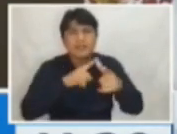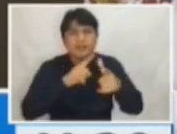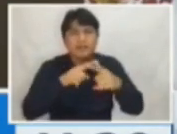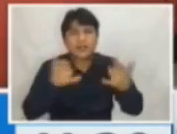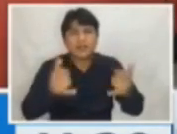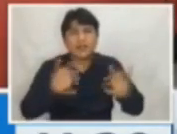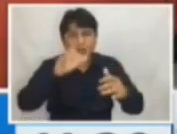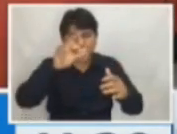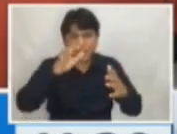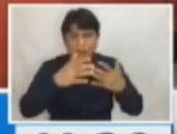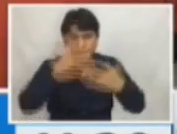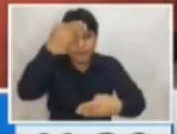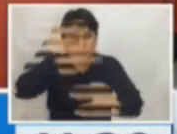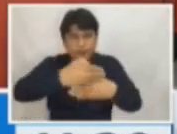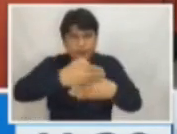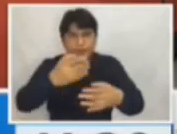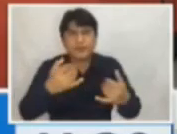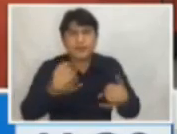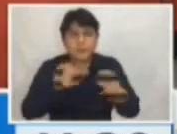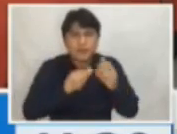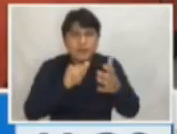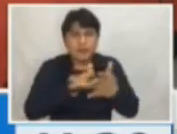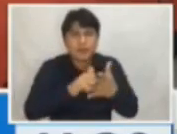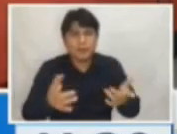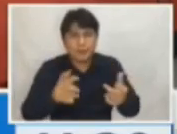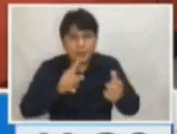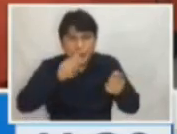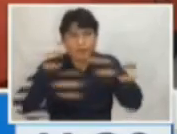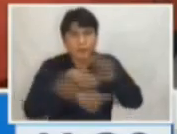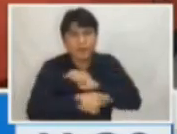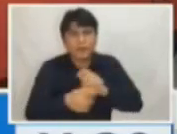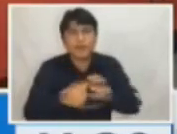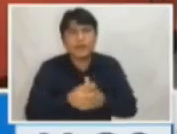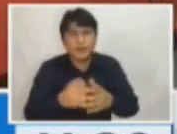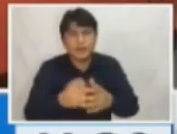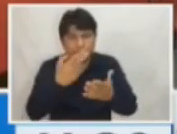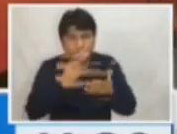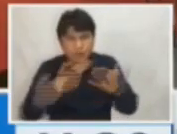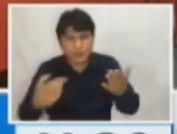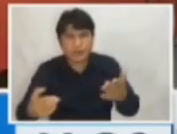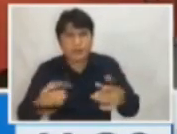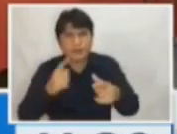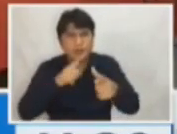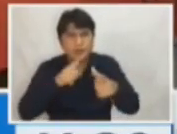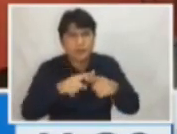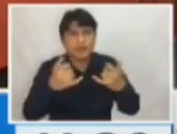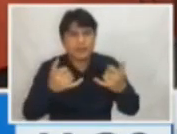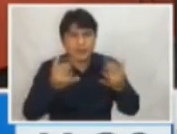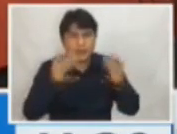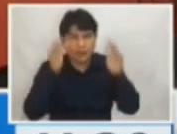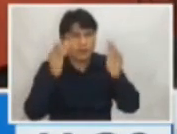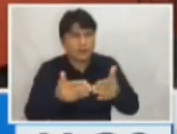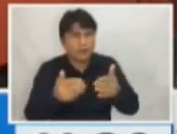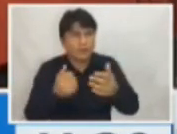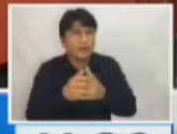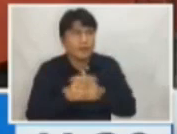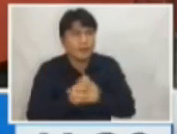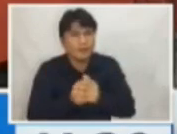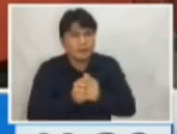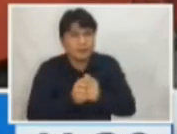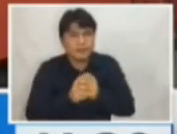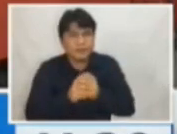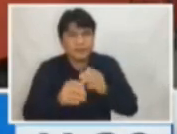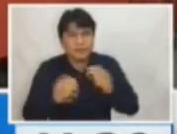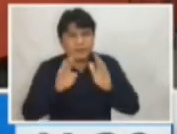daw sa isang residente po ng Quezon City. Bakit daw po sa kanilang lugar, sa Girayan, Baloy, Saragosa at sa